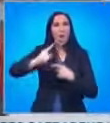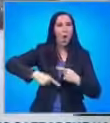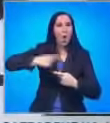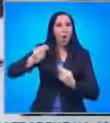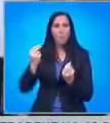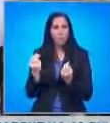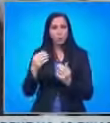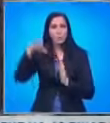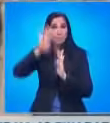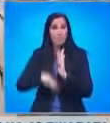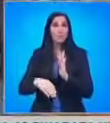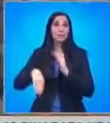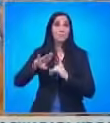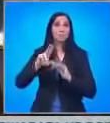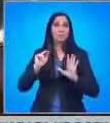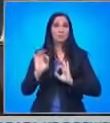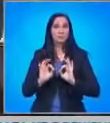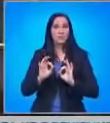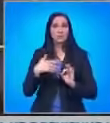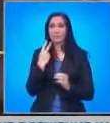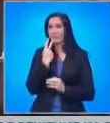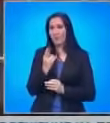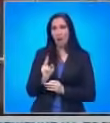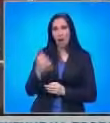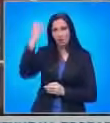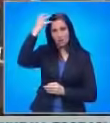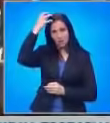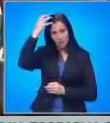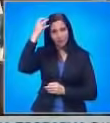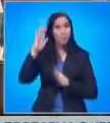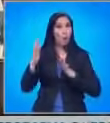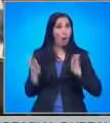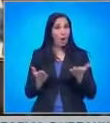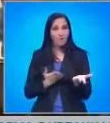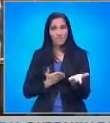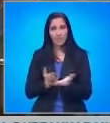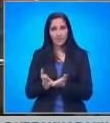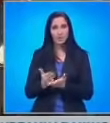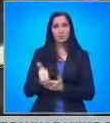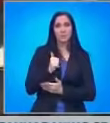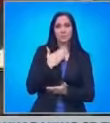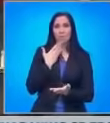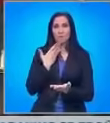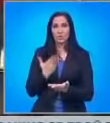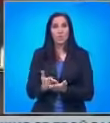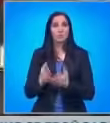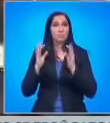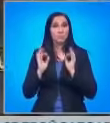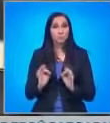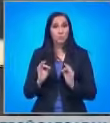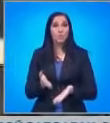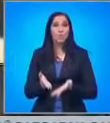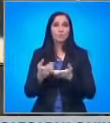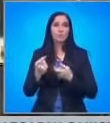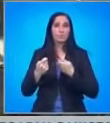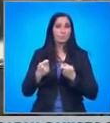са паднали с над 80%. Искаме да видим как държавата и по какъв начин ще спази обещаното, а именно помощи